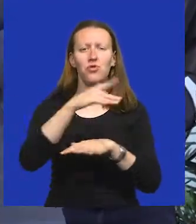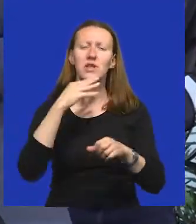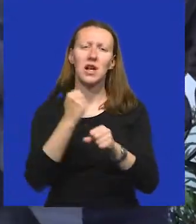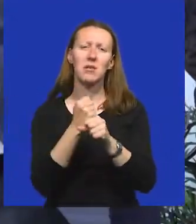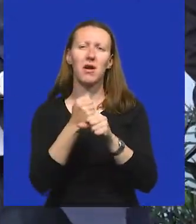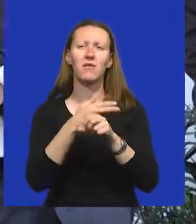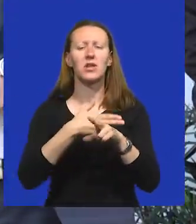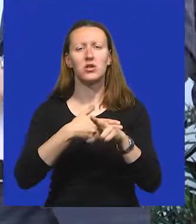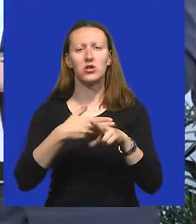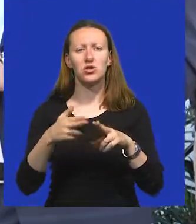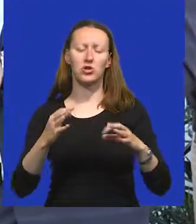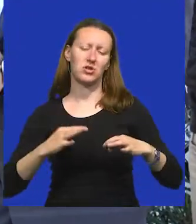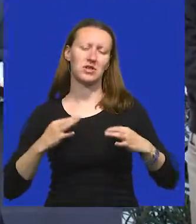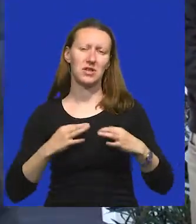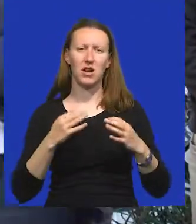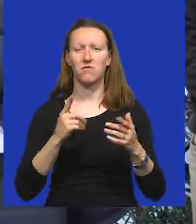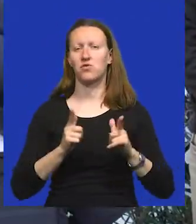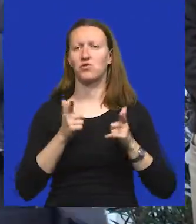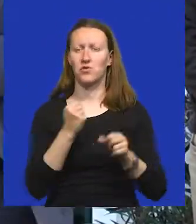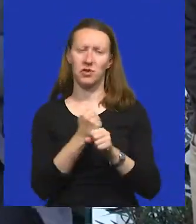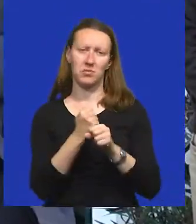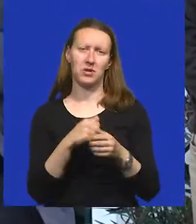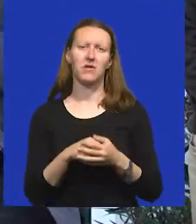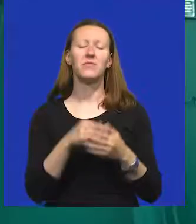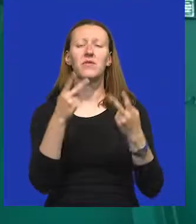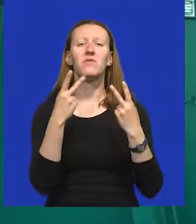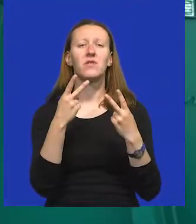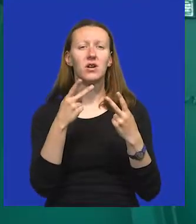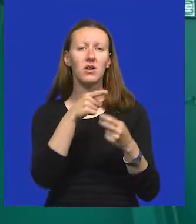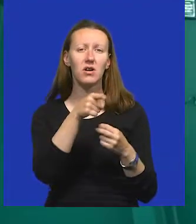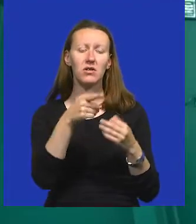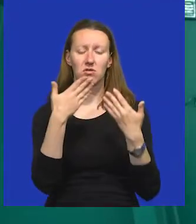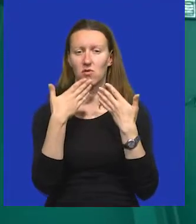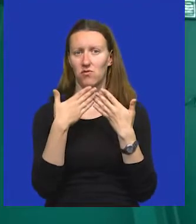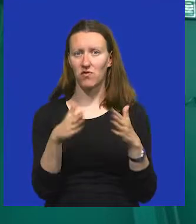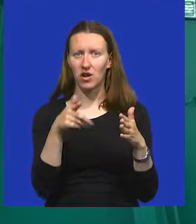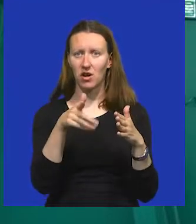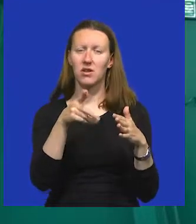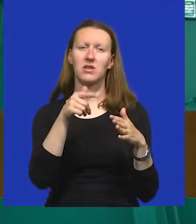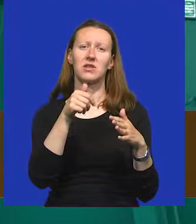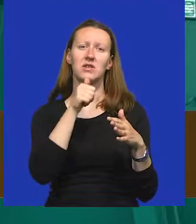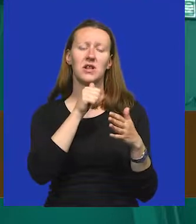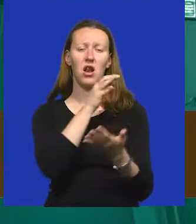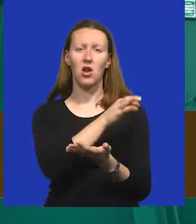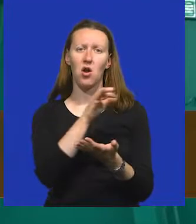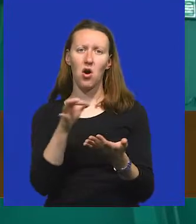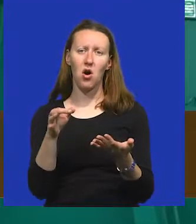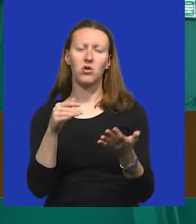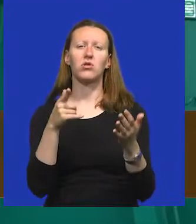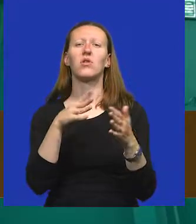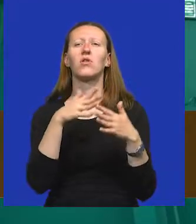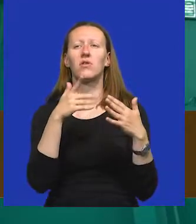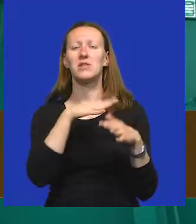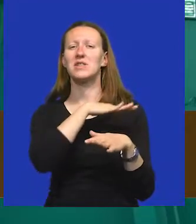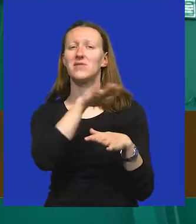per creare un ambiente di vita più sano. È una cosa importantissima, l'apertura di questa Isola Verde vuol